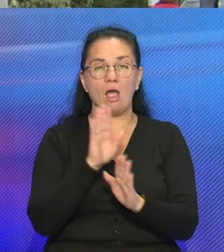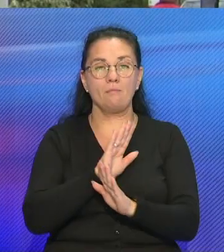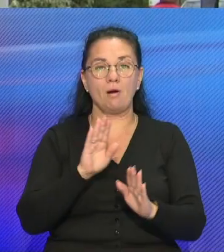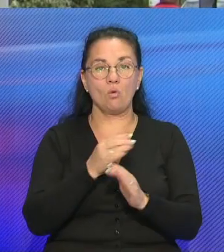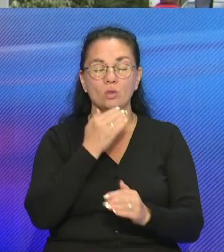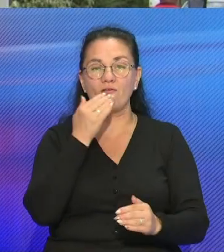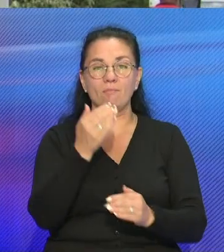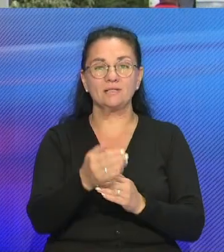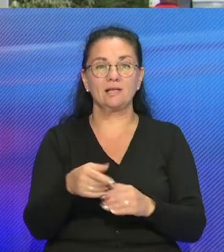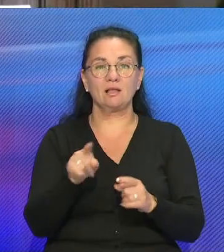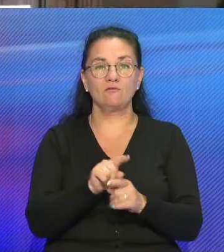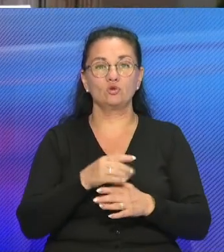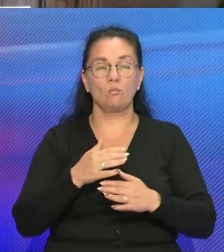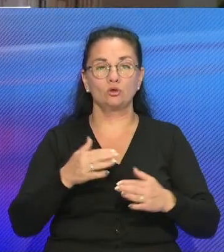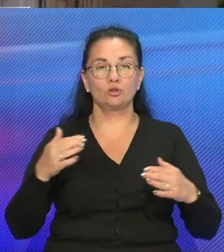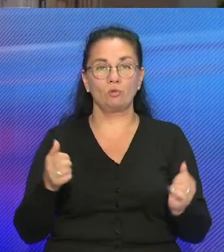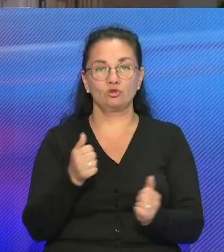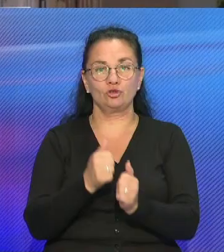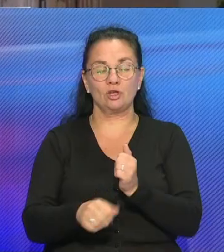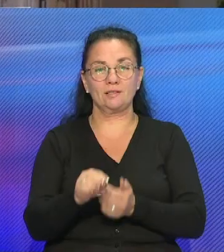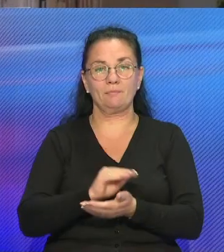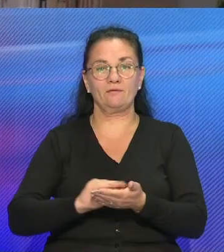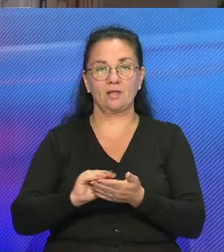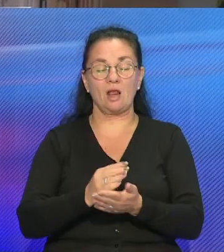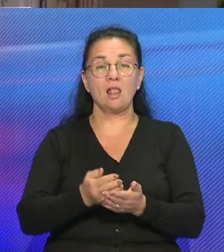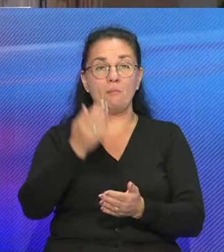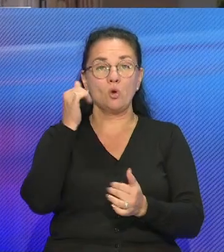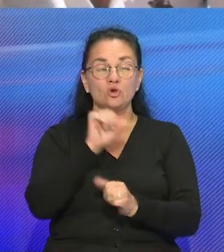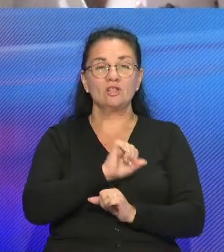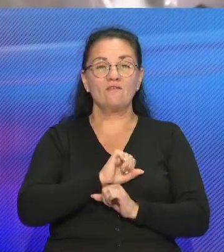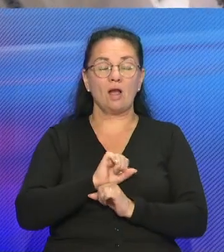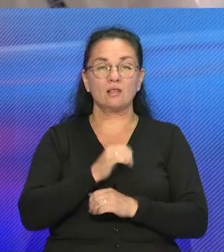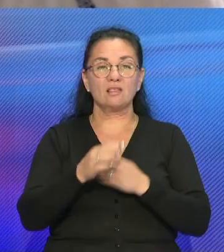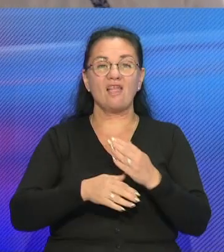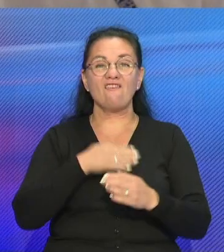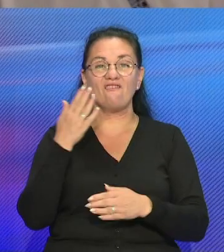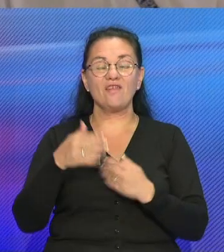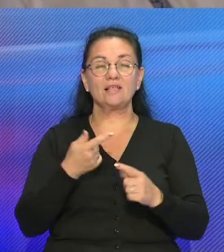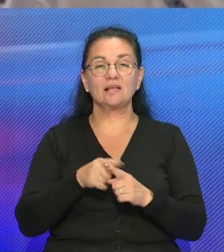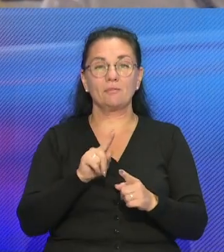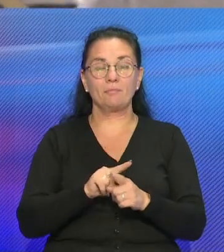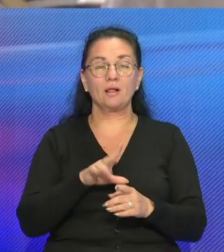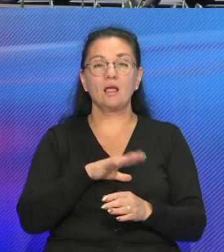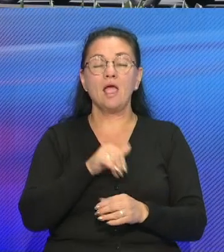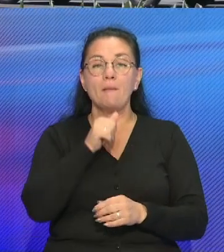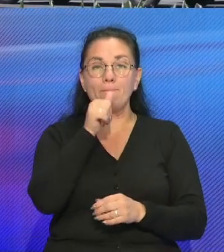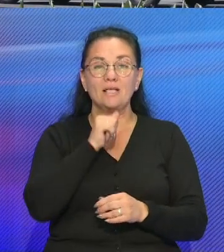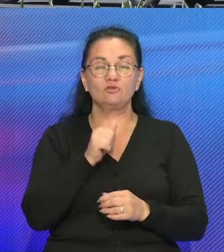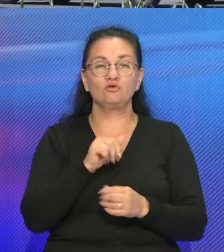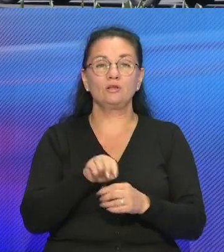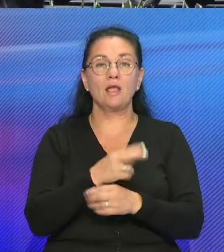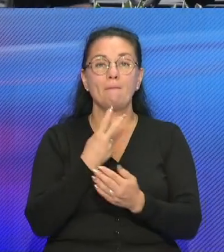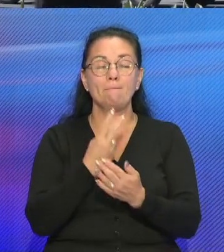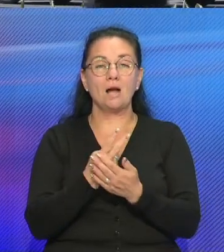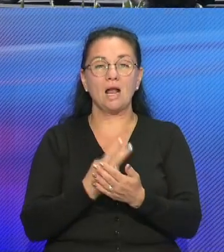час фиксуется усе больше. Як приклад, минулые выходные температура по ветра перекрочила середнемесячное значение на 10-15